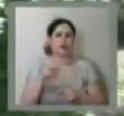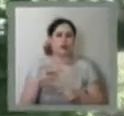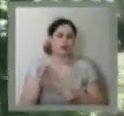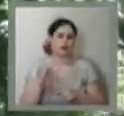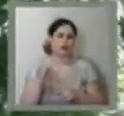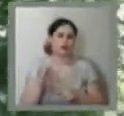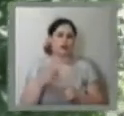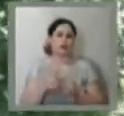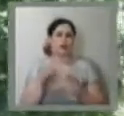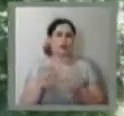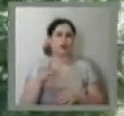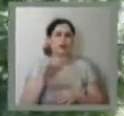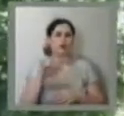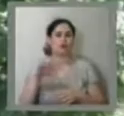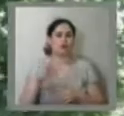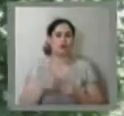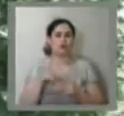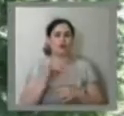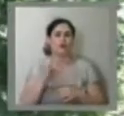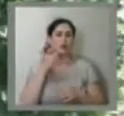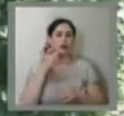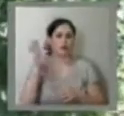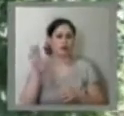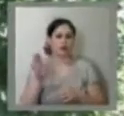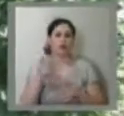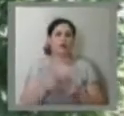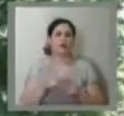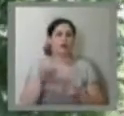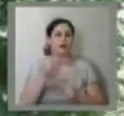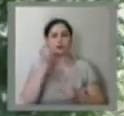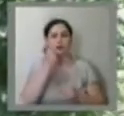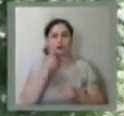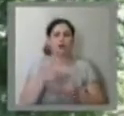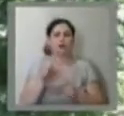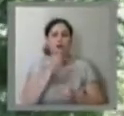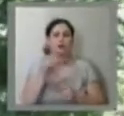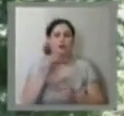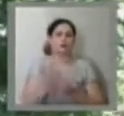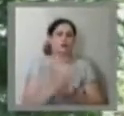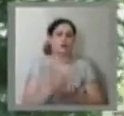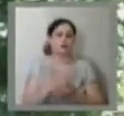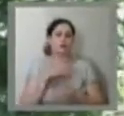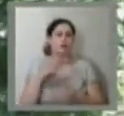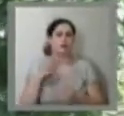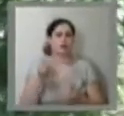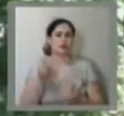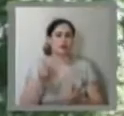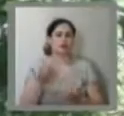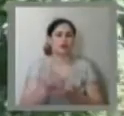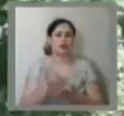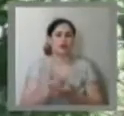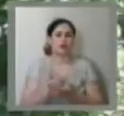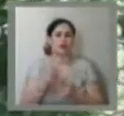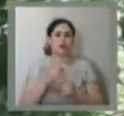популярна культура, особливо в Америці. Бо завдяки кукурузі вони заробляють доволі великі гроші. Кукурузу